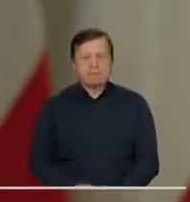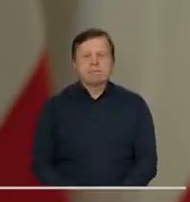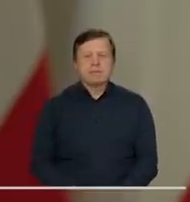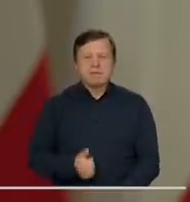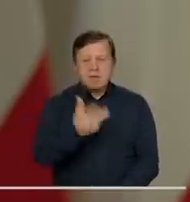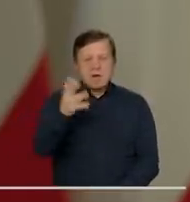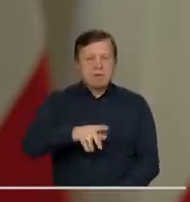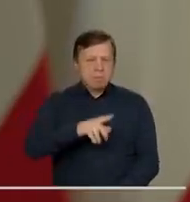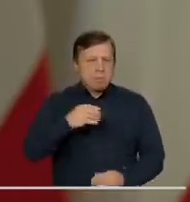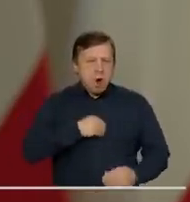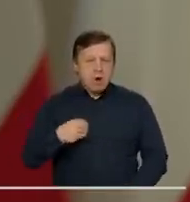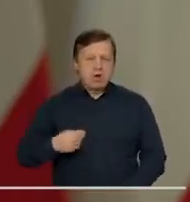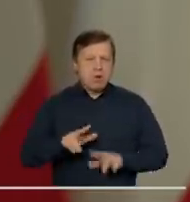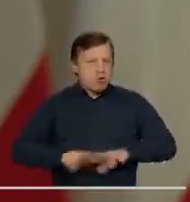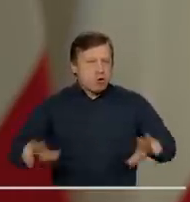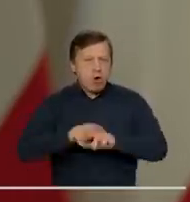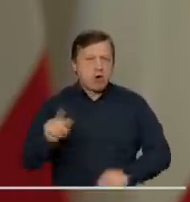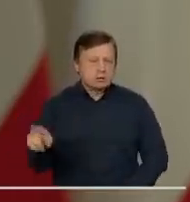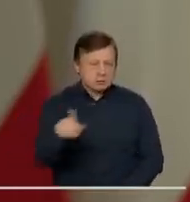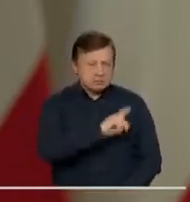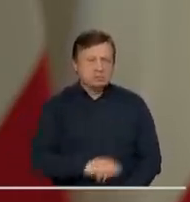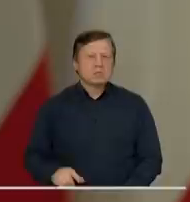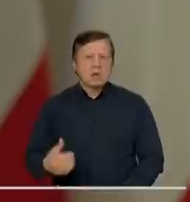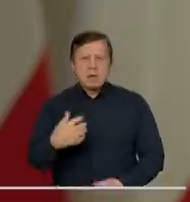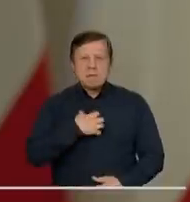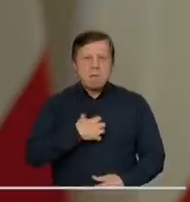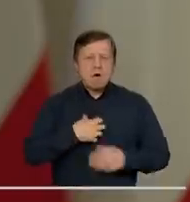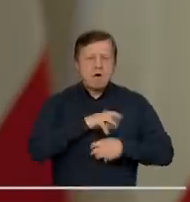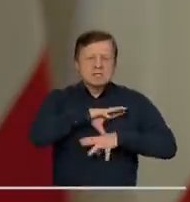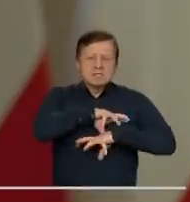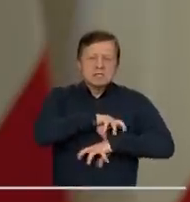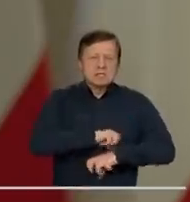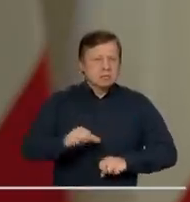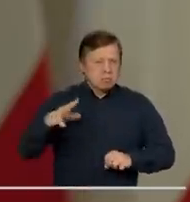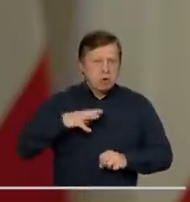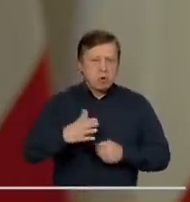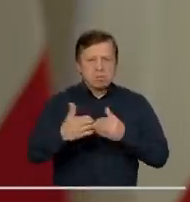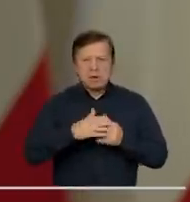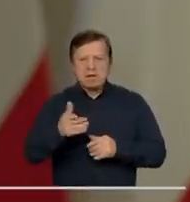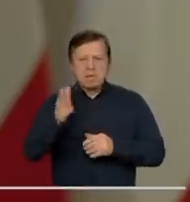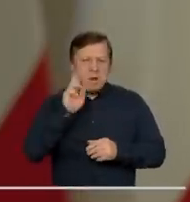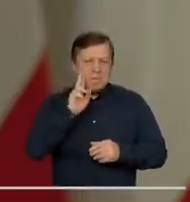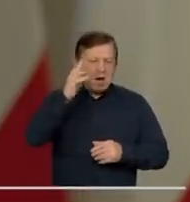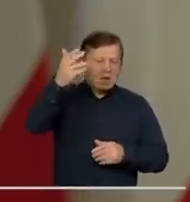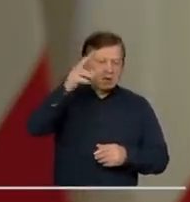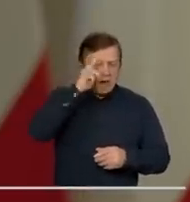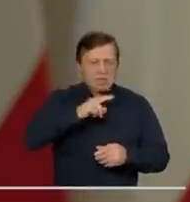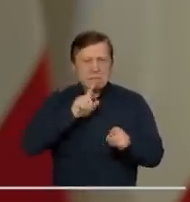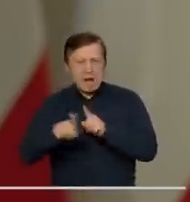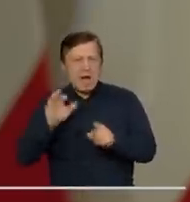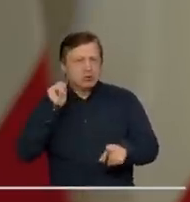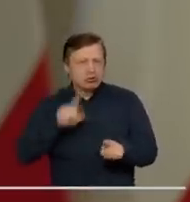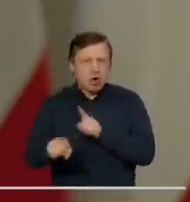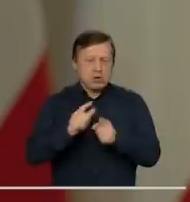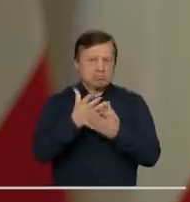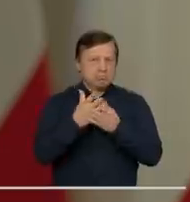wielu polskich rodzinach ten ból związany był ze stratą kogoś najbliższego. Mamy czy taty, brata lub